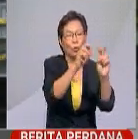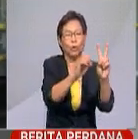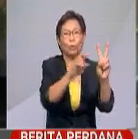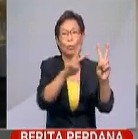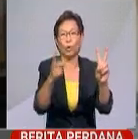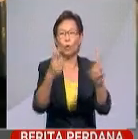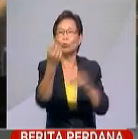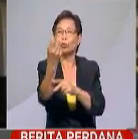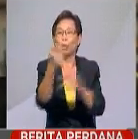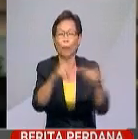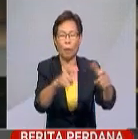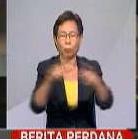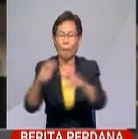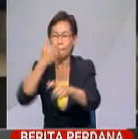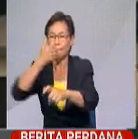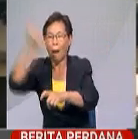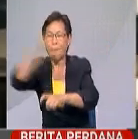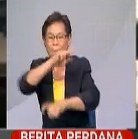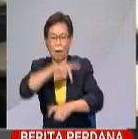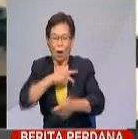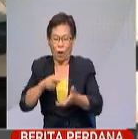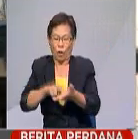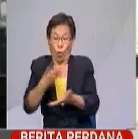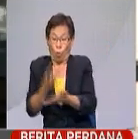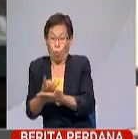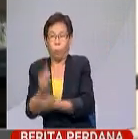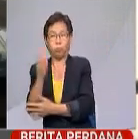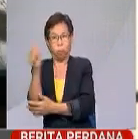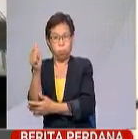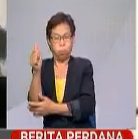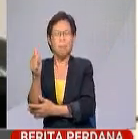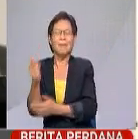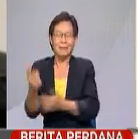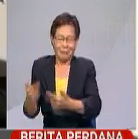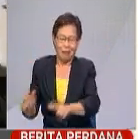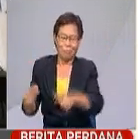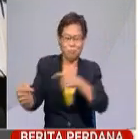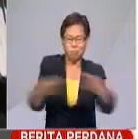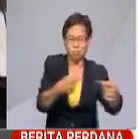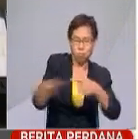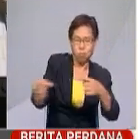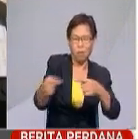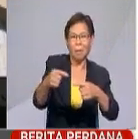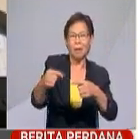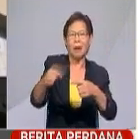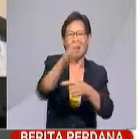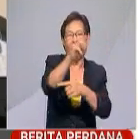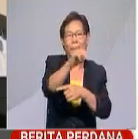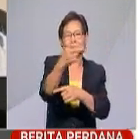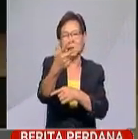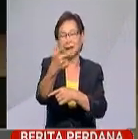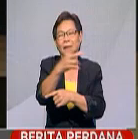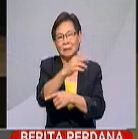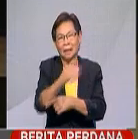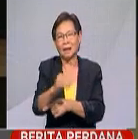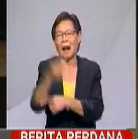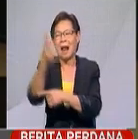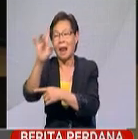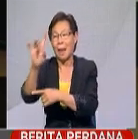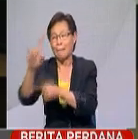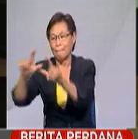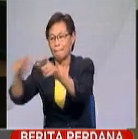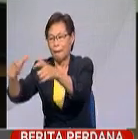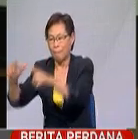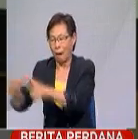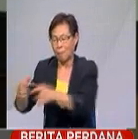hanya 12 pasukan terbaik dan yang memiliki rekod kewangan baik akan dibenarkan beraksi dalam saingan Liga M3, manakala 8 lagi